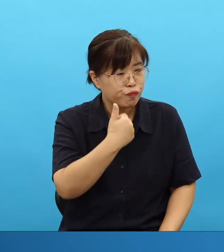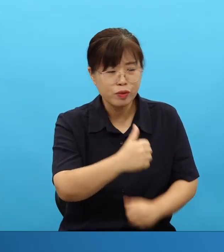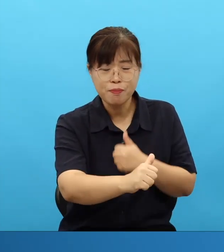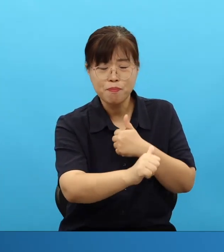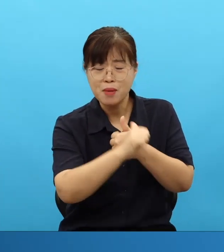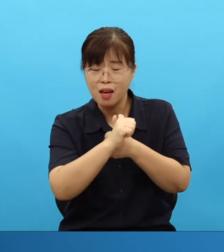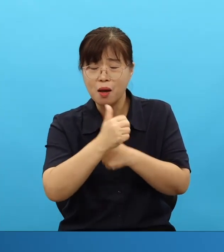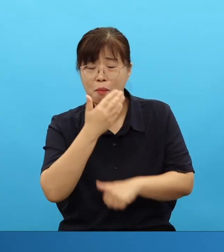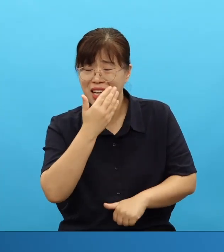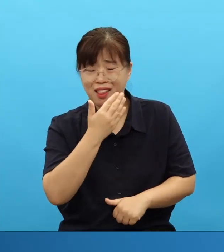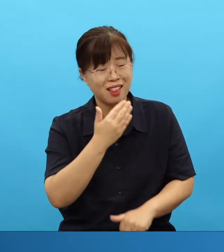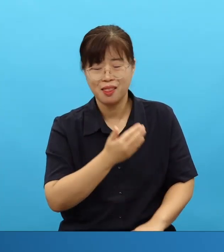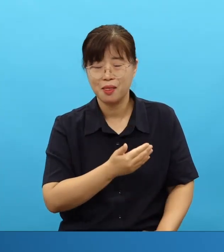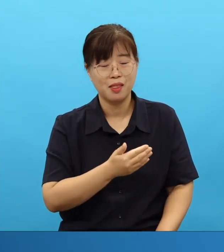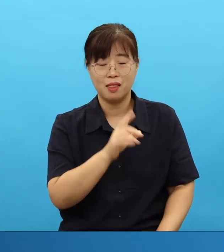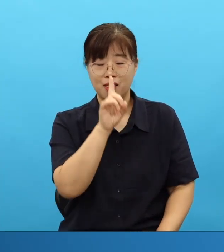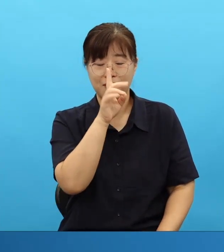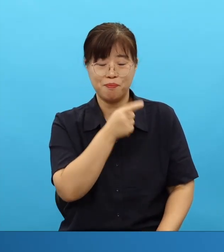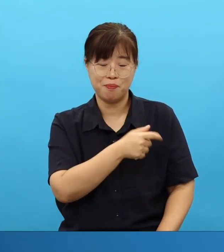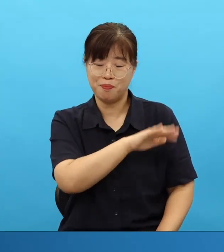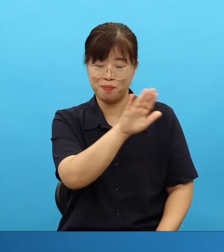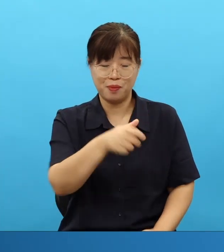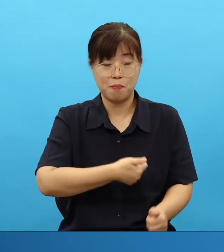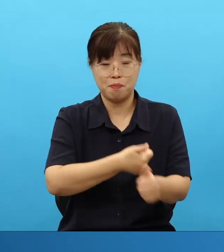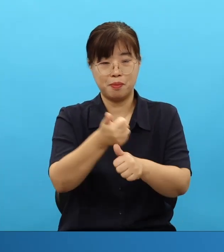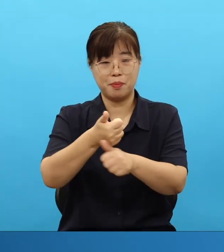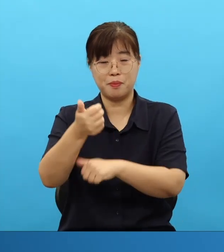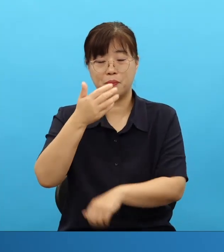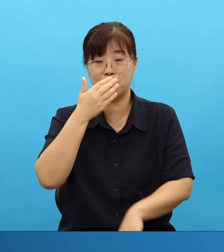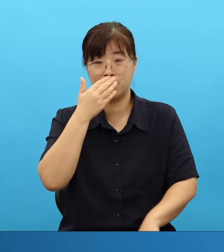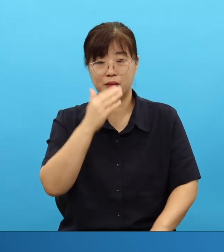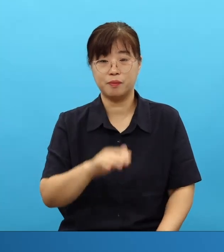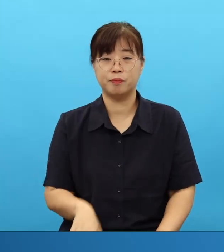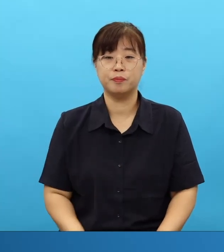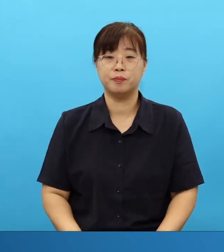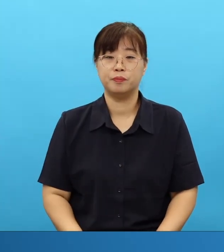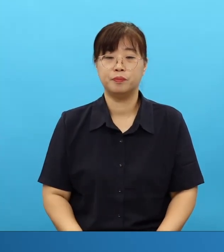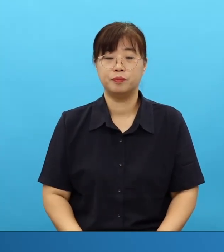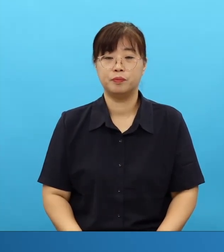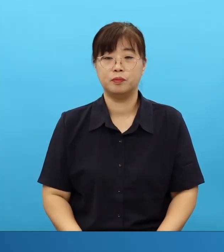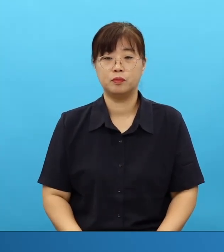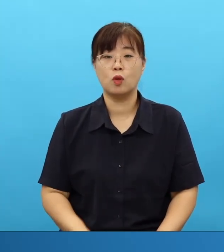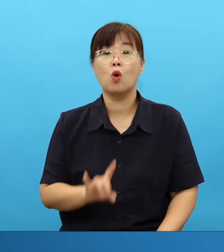업 직업 산업 세 중에 하나겠지 여기에